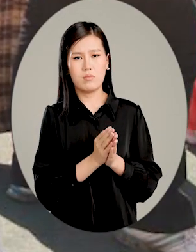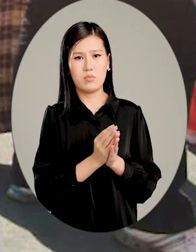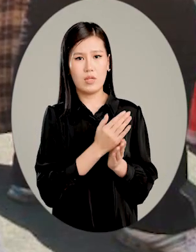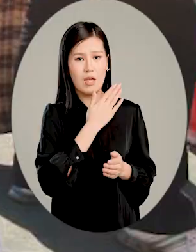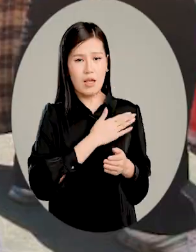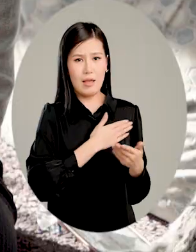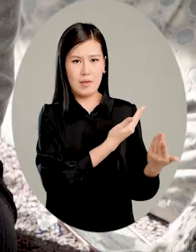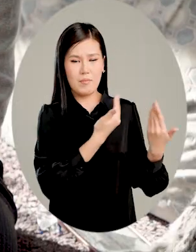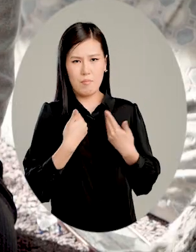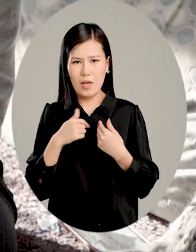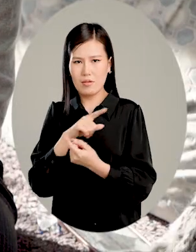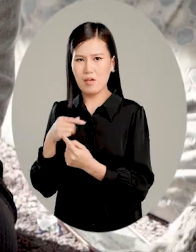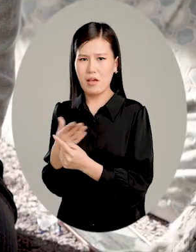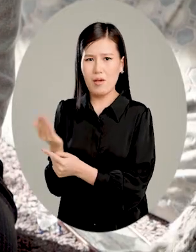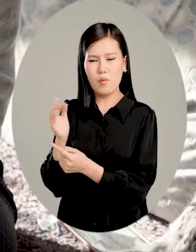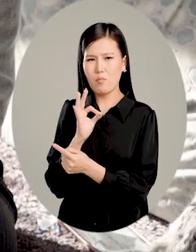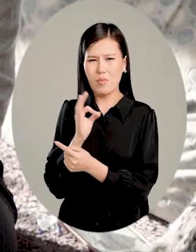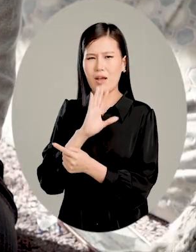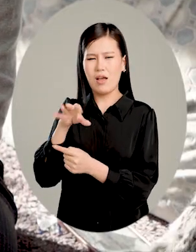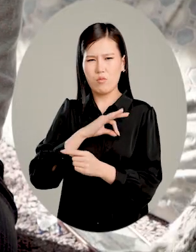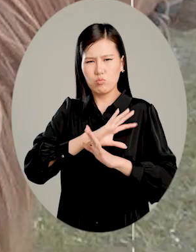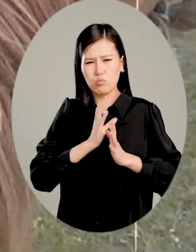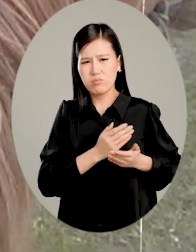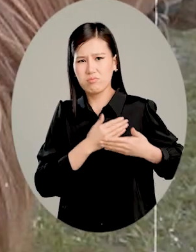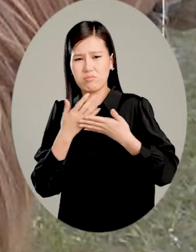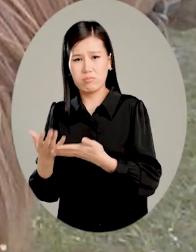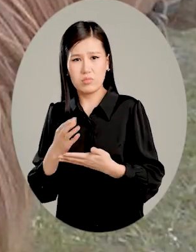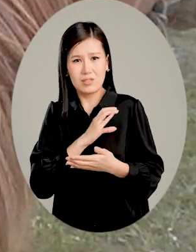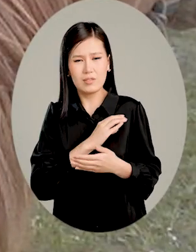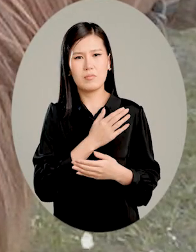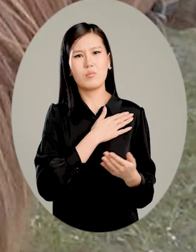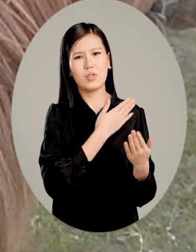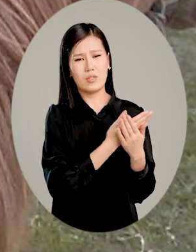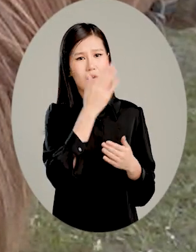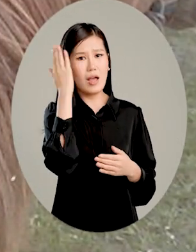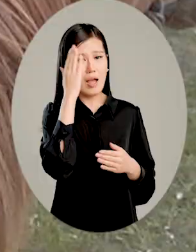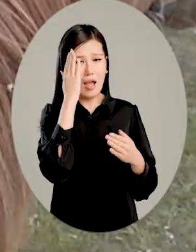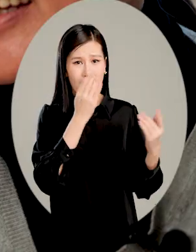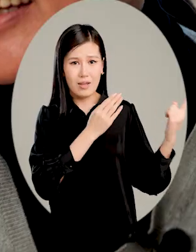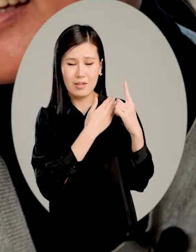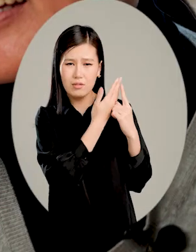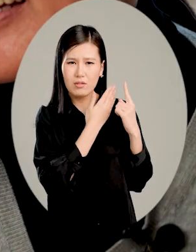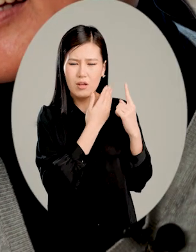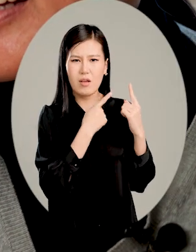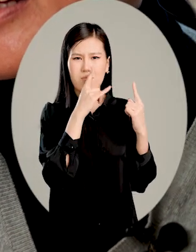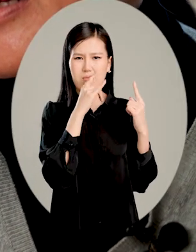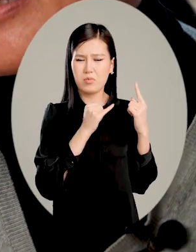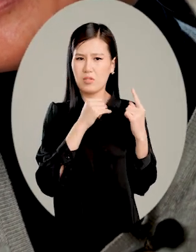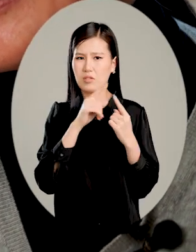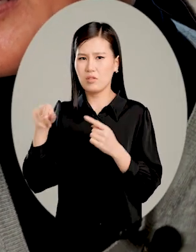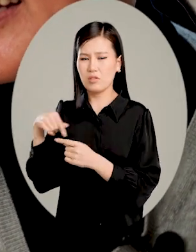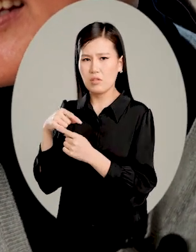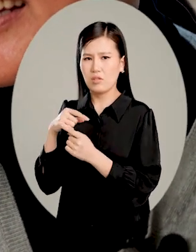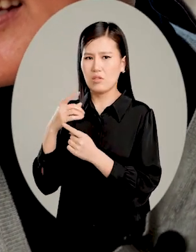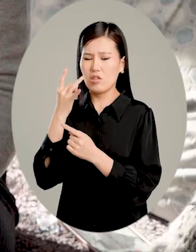ингэ нүхтэлгүйгээр харилж ирсэн. Тэгээ баярлаа. Аваас бол тээ эмэгтэй хүн хайрлуулах ямар